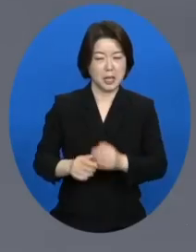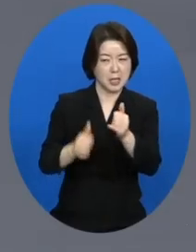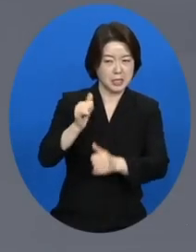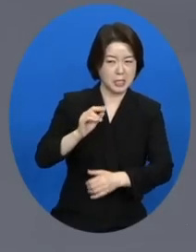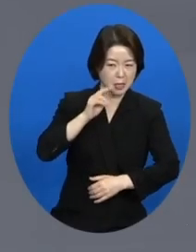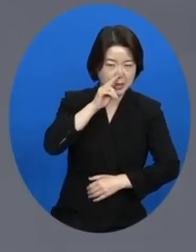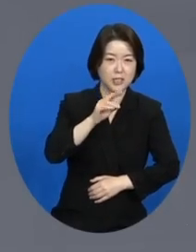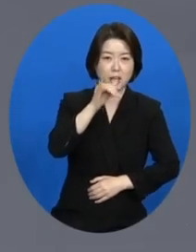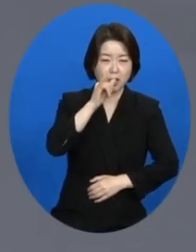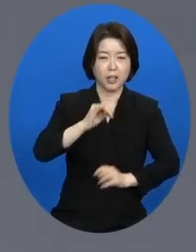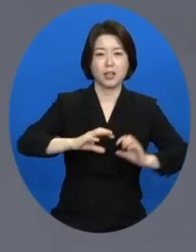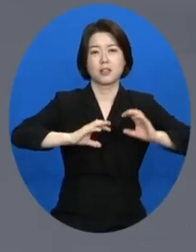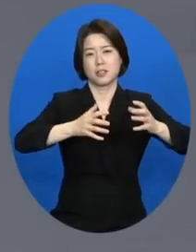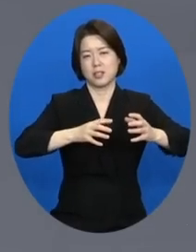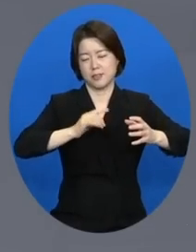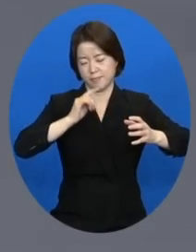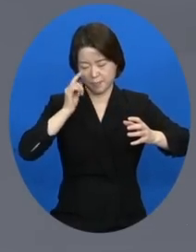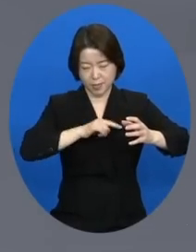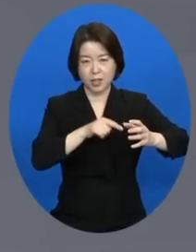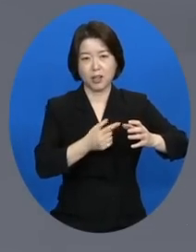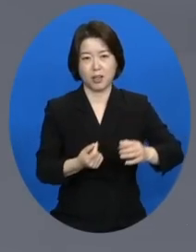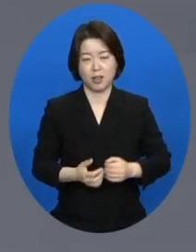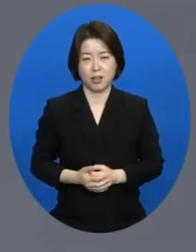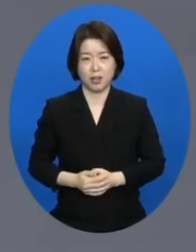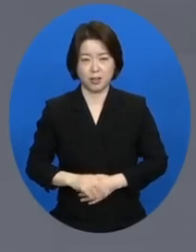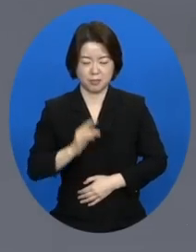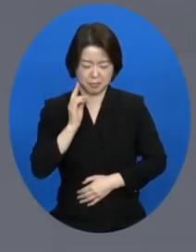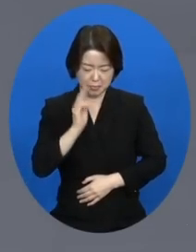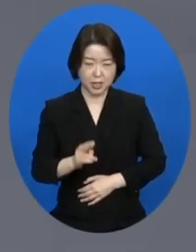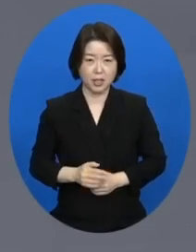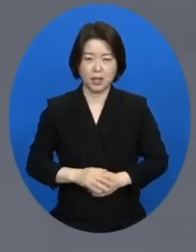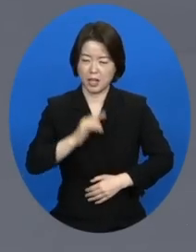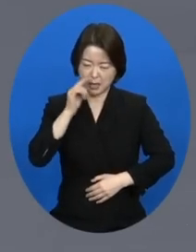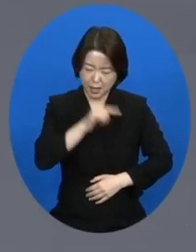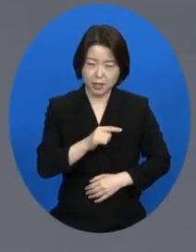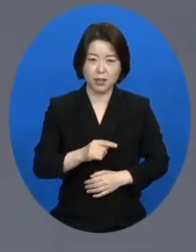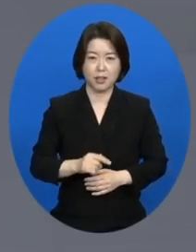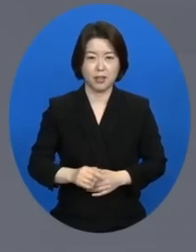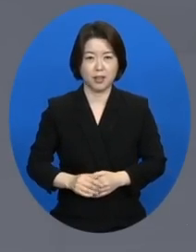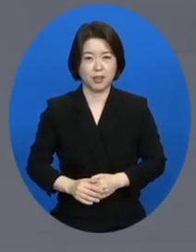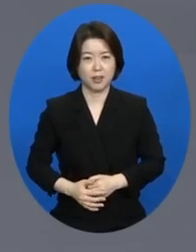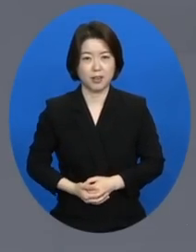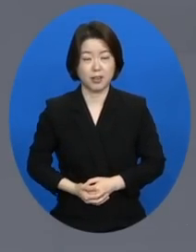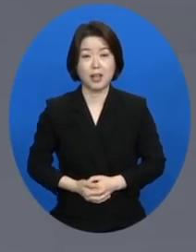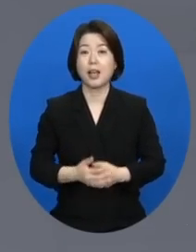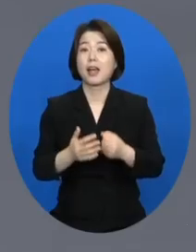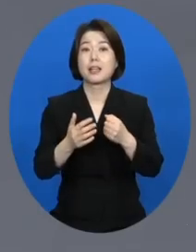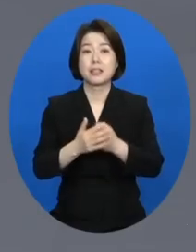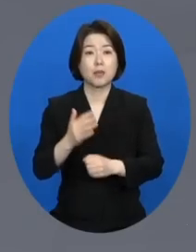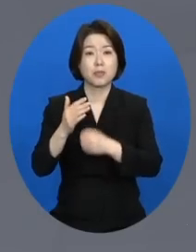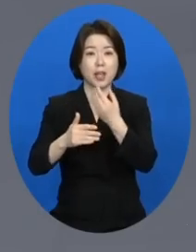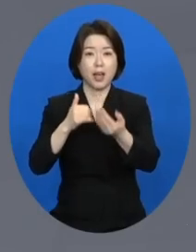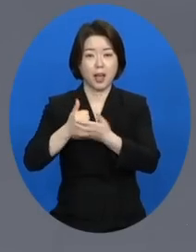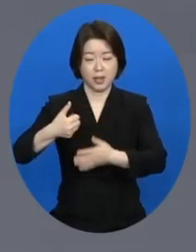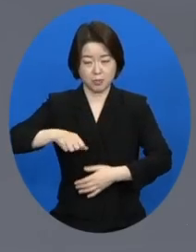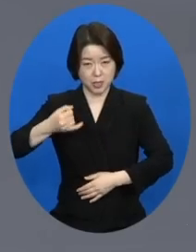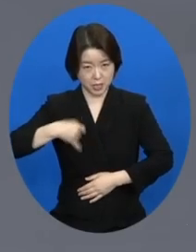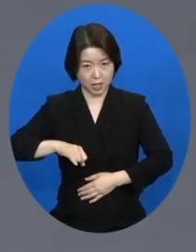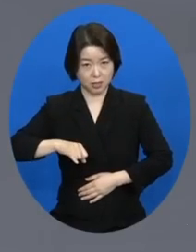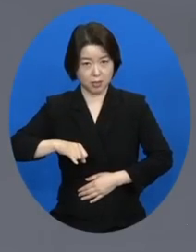것이 바로 세상입니다. 굉장히 치열한 것이죠. 악한 것입니다. 그러므로 하나님의